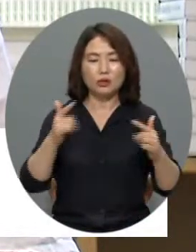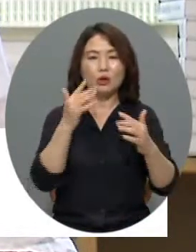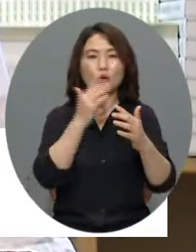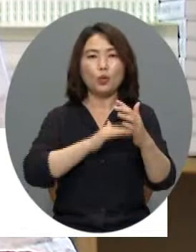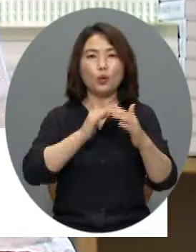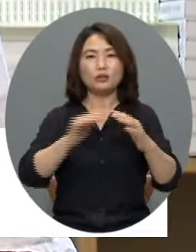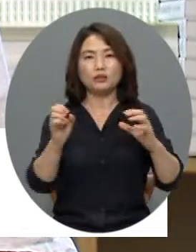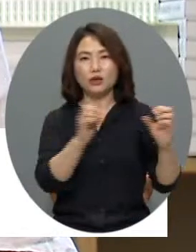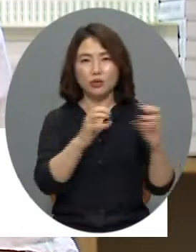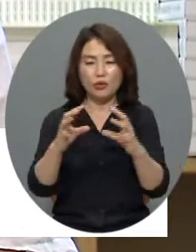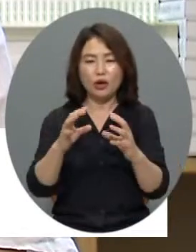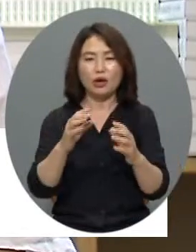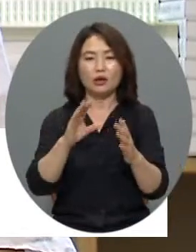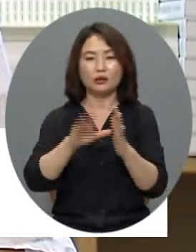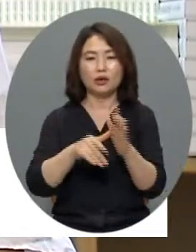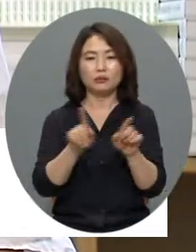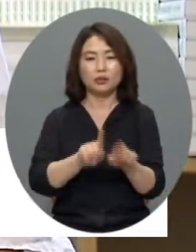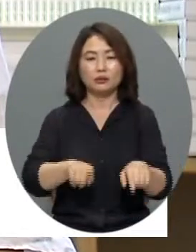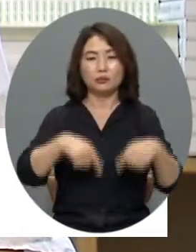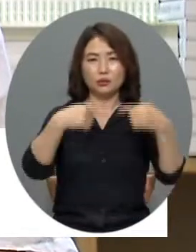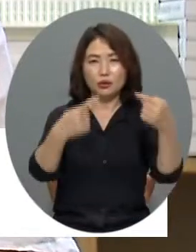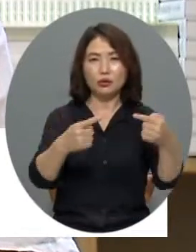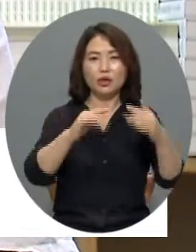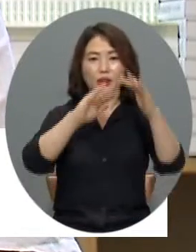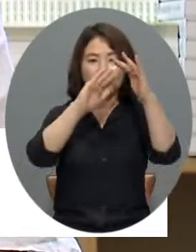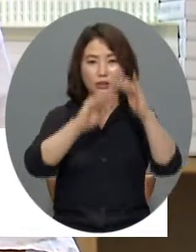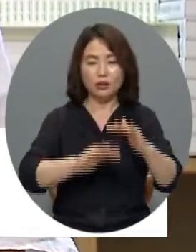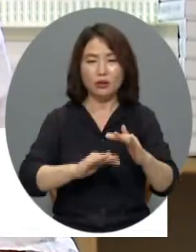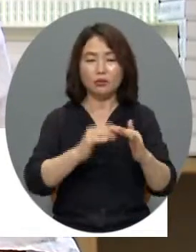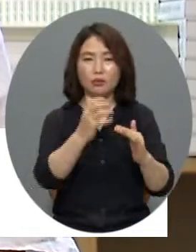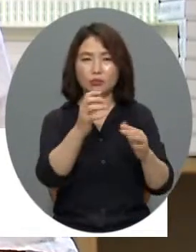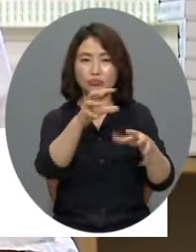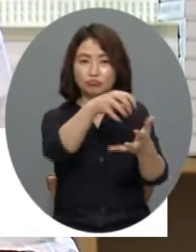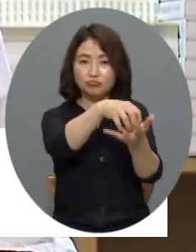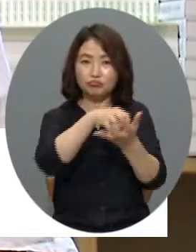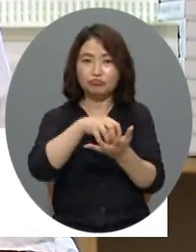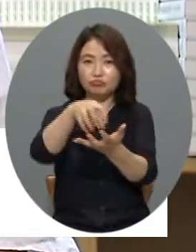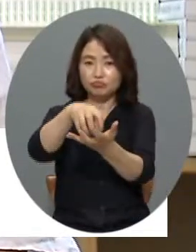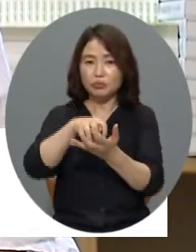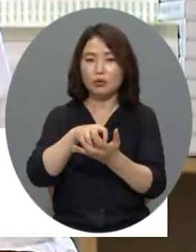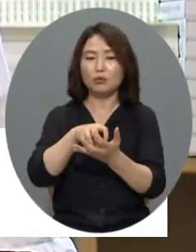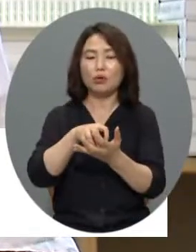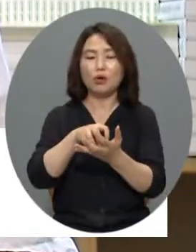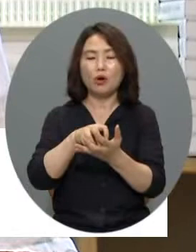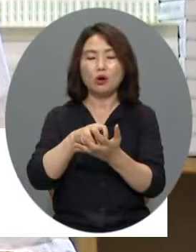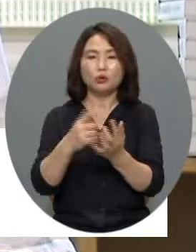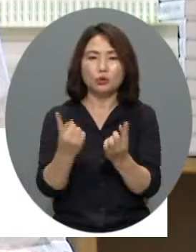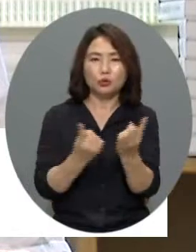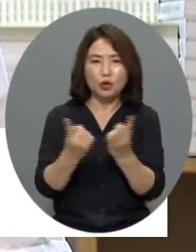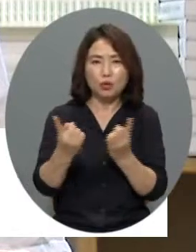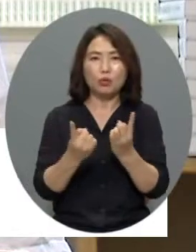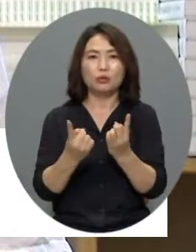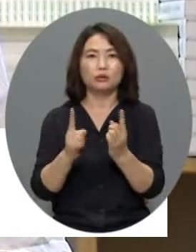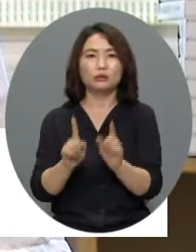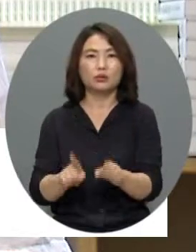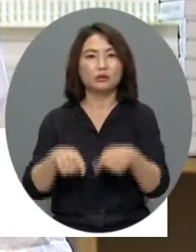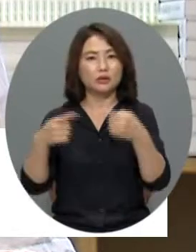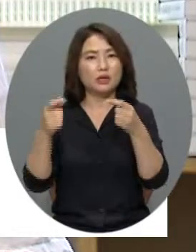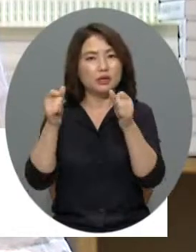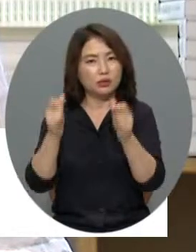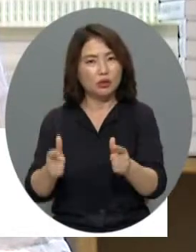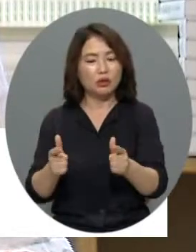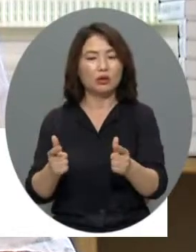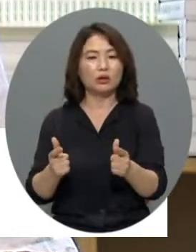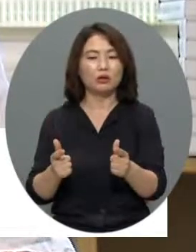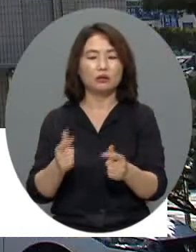공청회를 한다든지 할 때도 같이 참 내서 이렇게 내용을 그 수를 하고 조정을 하고 그런 참여의